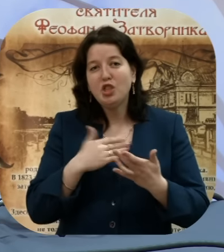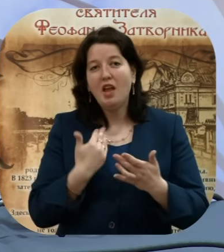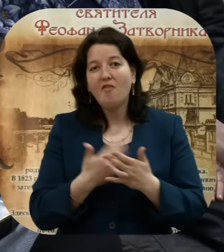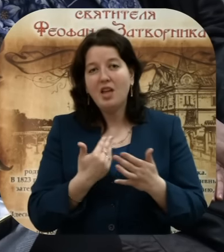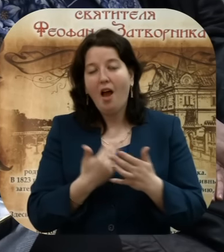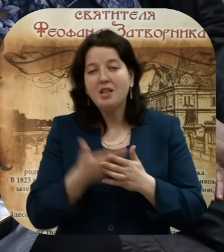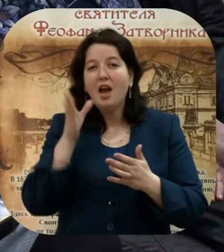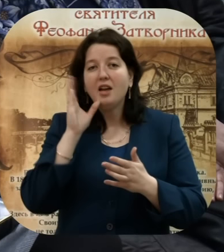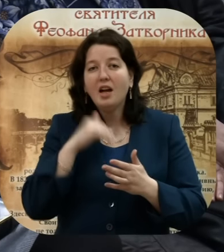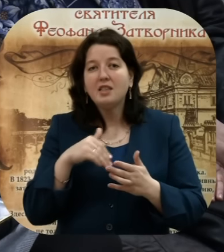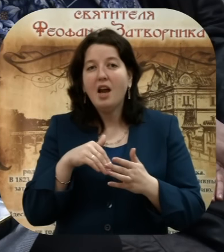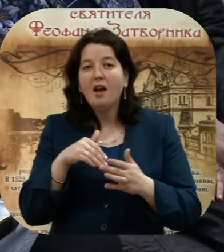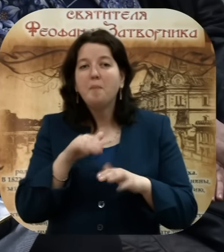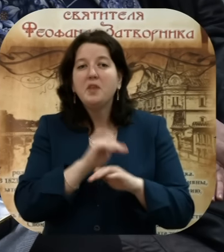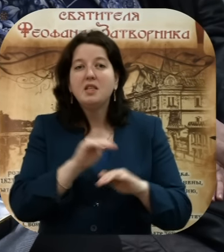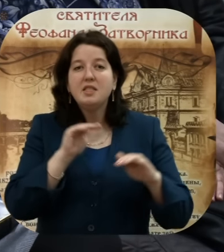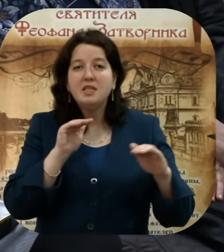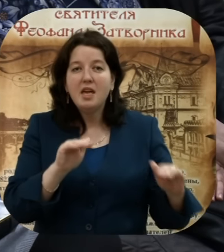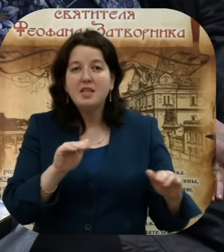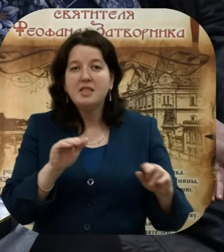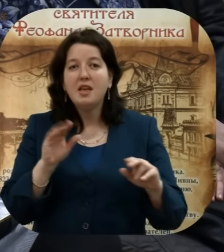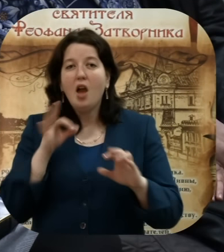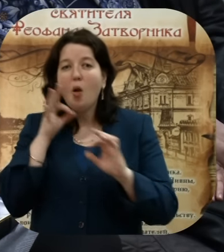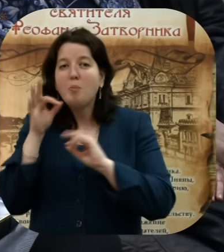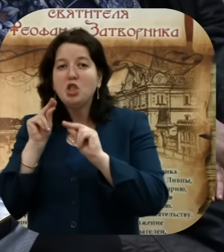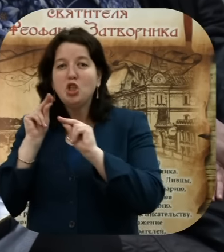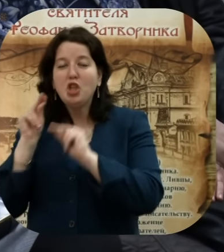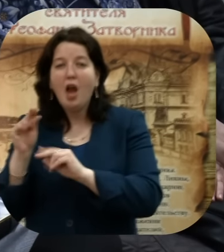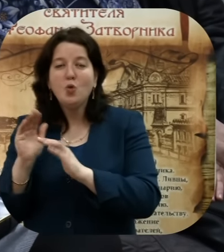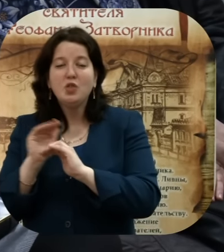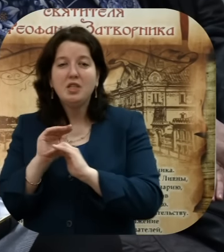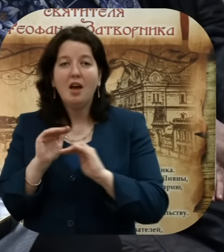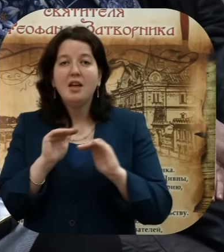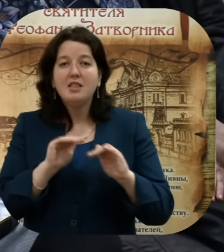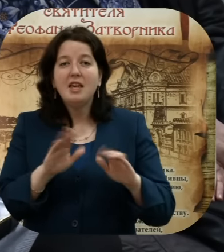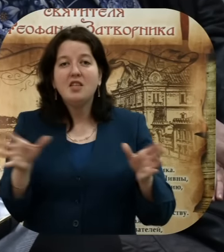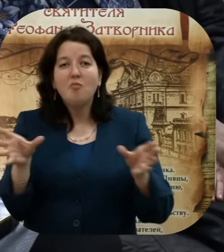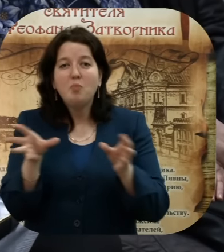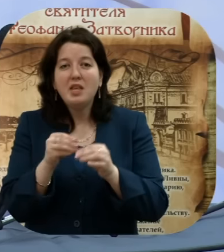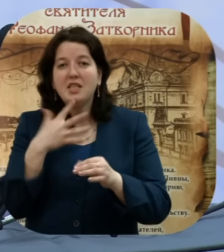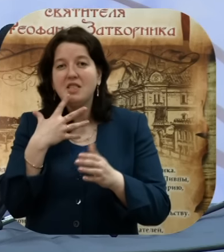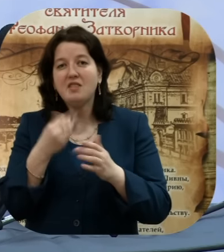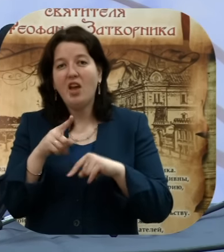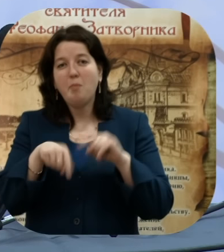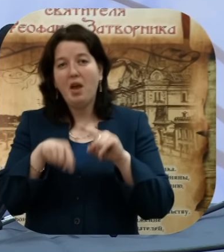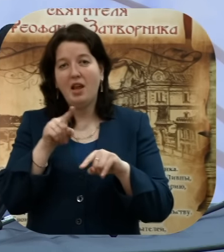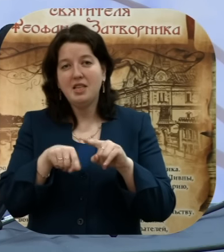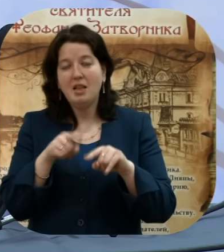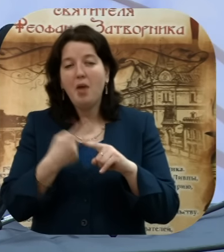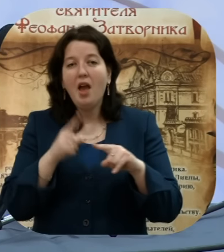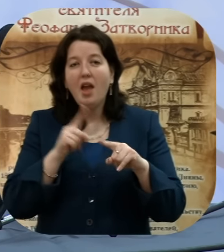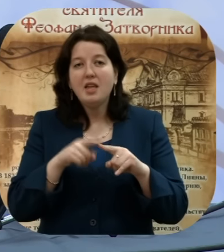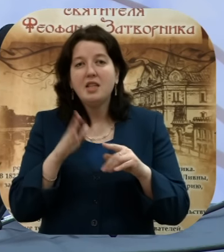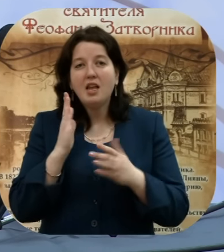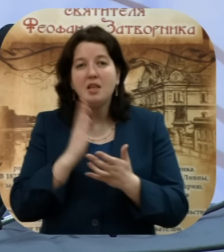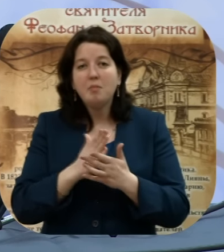чтобы причащать детей вместе с родителями. Кстати, это имело бы и другой положительный